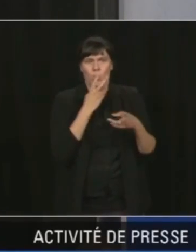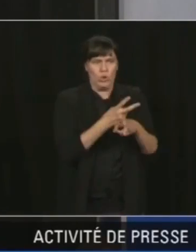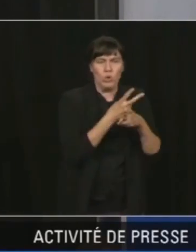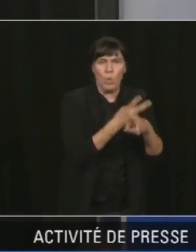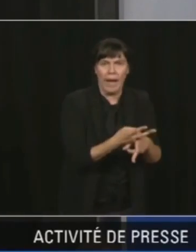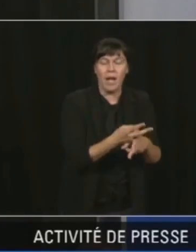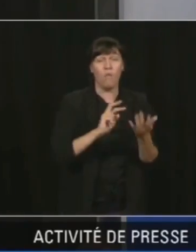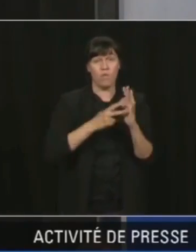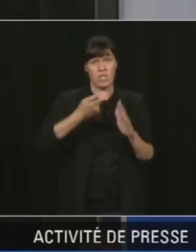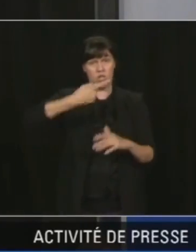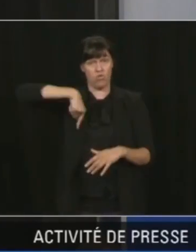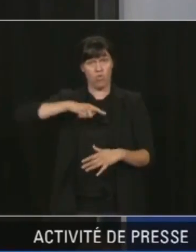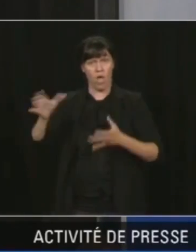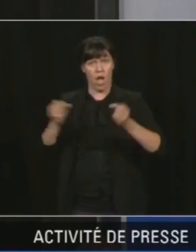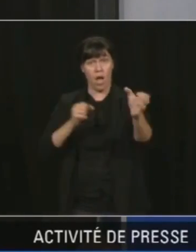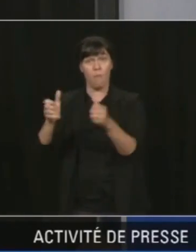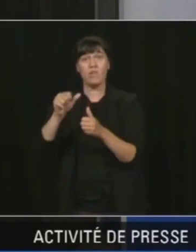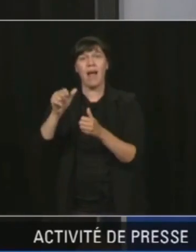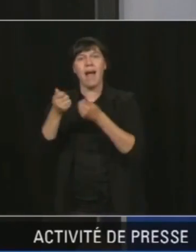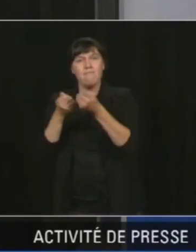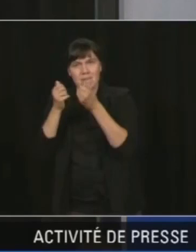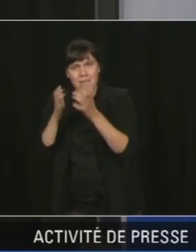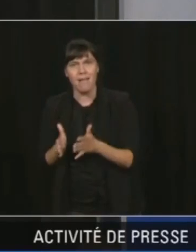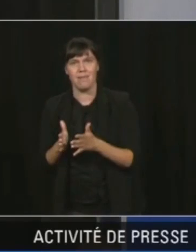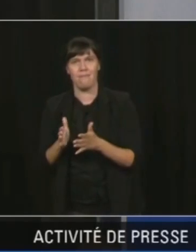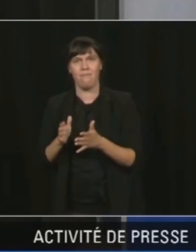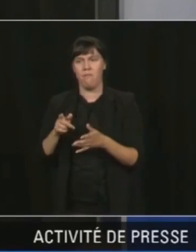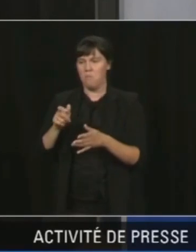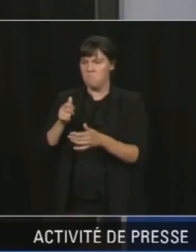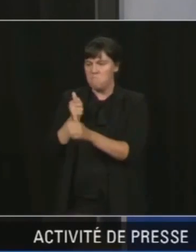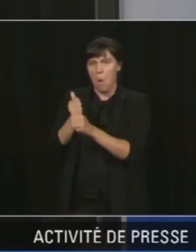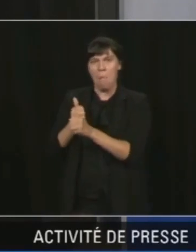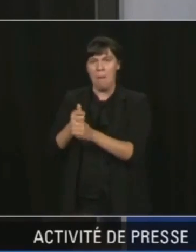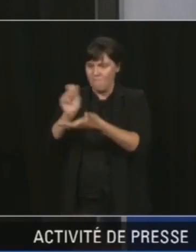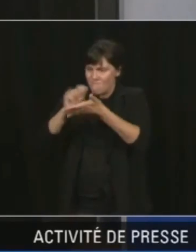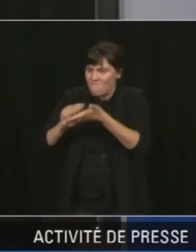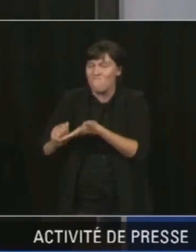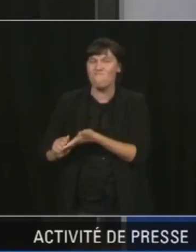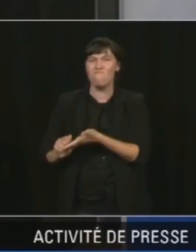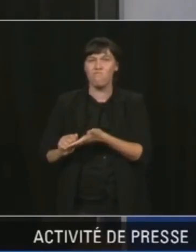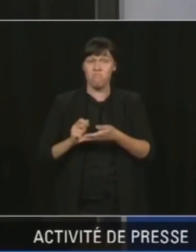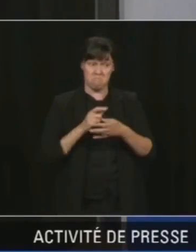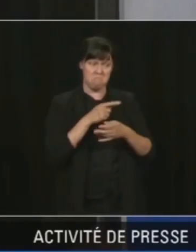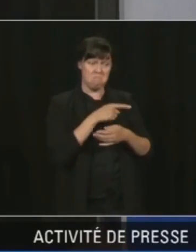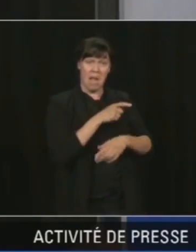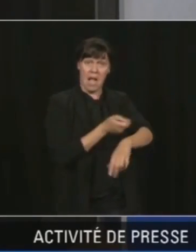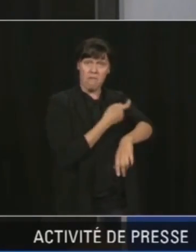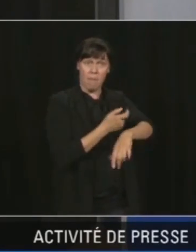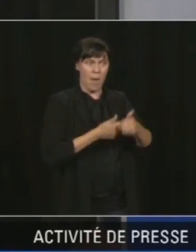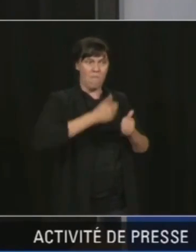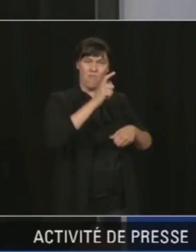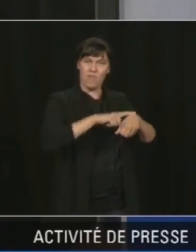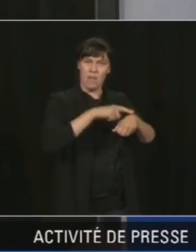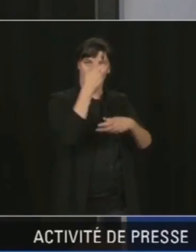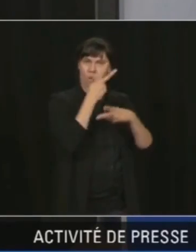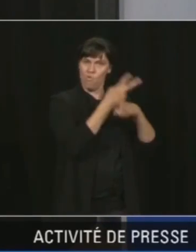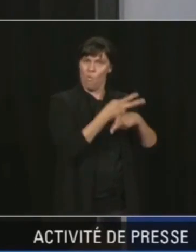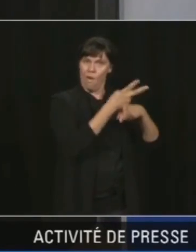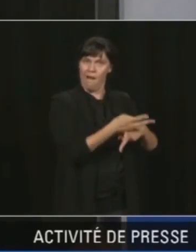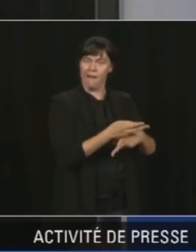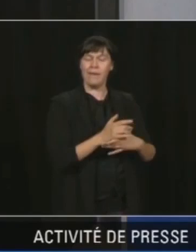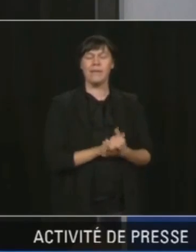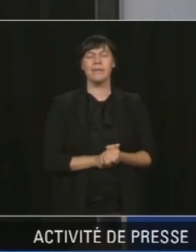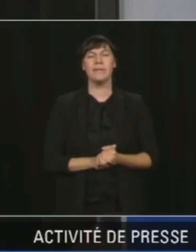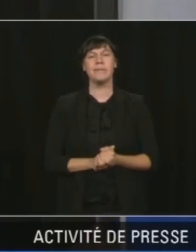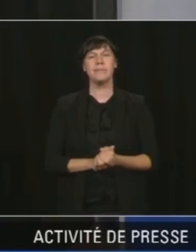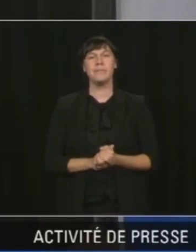d'infirmière. Il y a aussi des moyens qui vont être mis en place qui vont donner plus de résultats à moyen terme. Le ministre de l'Emploi, Jean